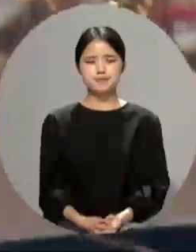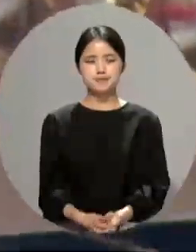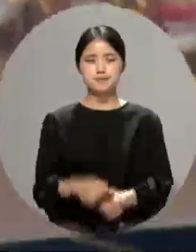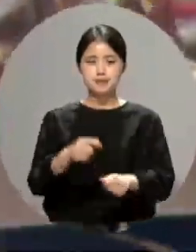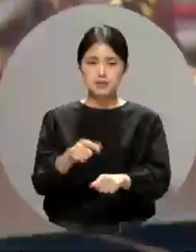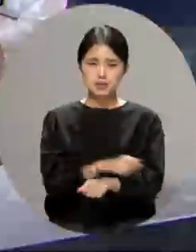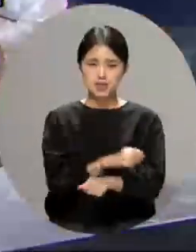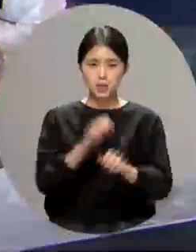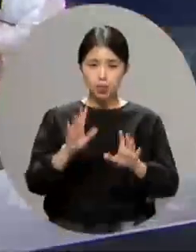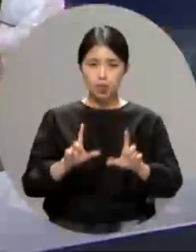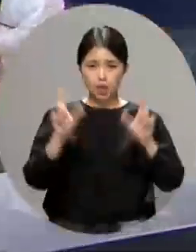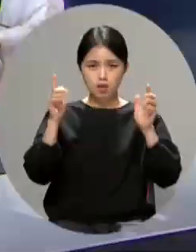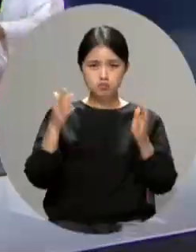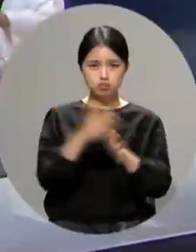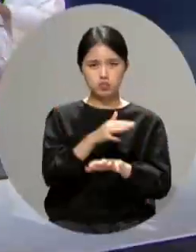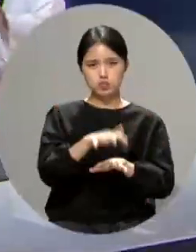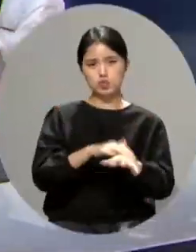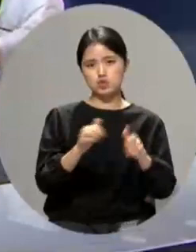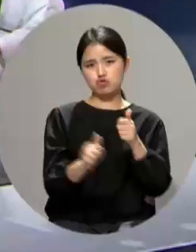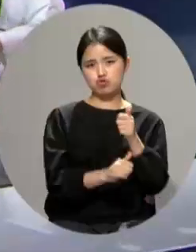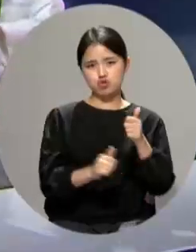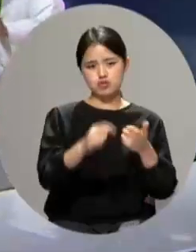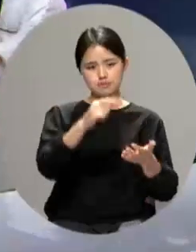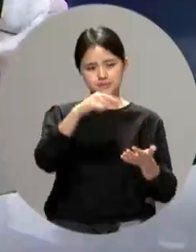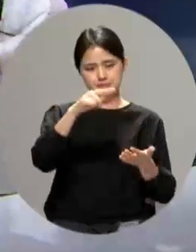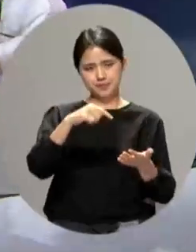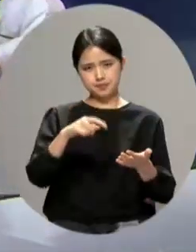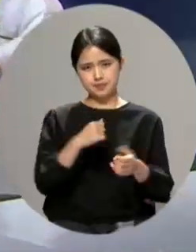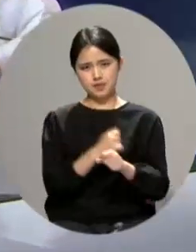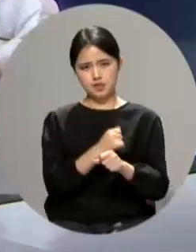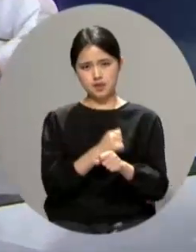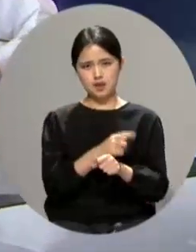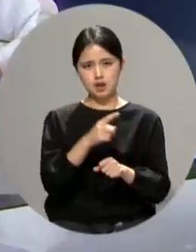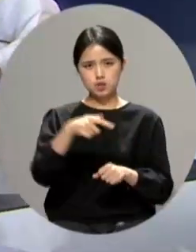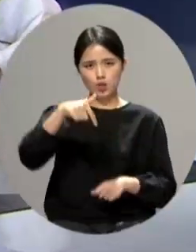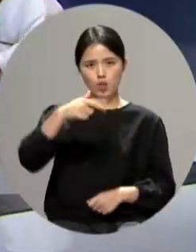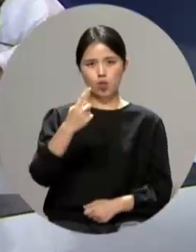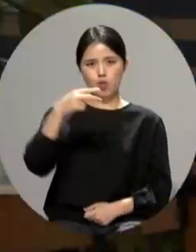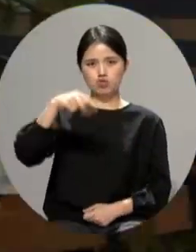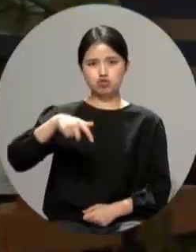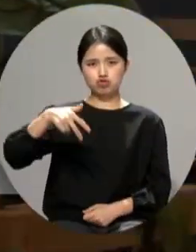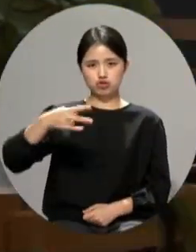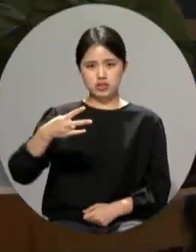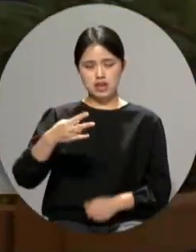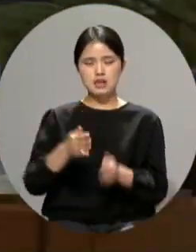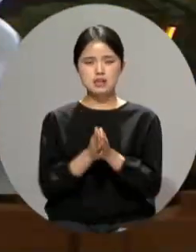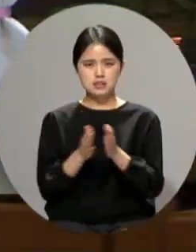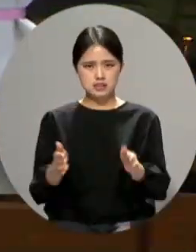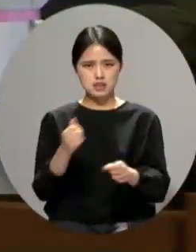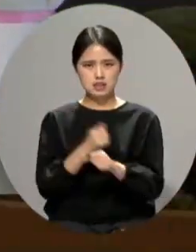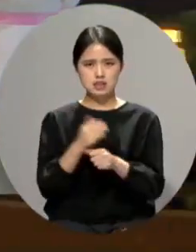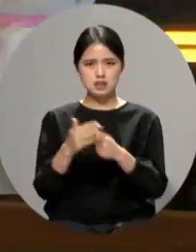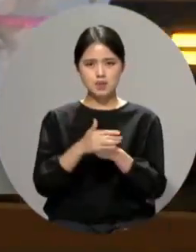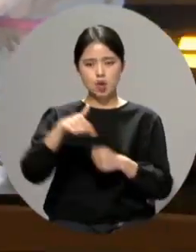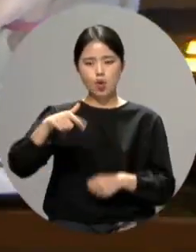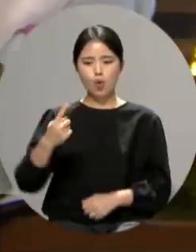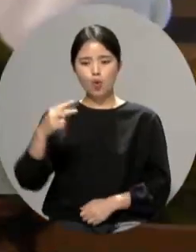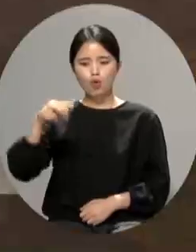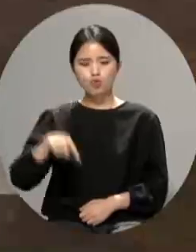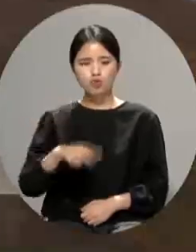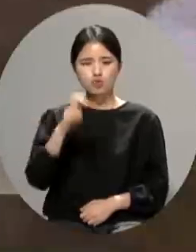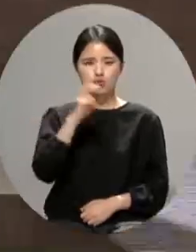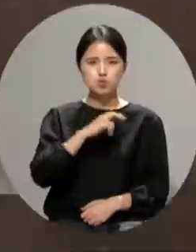특히 올해부터는 조직위가 특정한 고수와 무대에 오르는 지정 고수제가 도입됐는데 소리꾼과 고수가 평소에